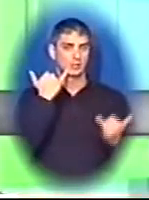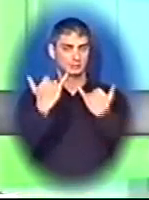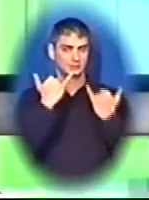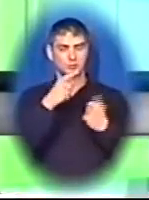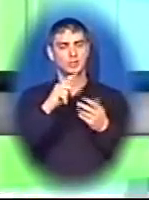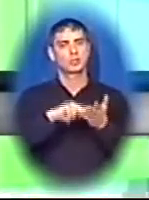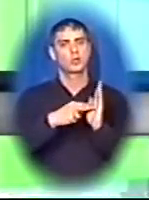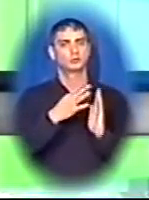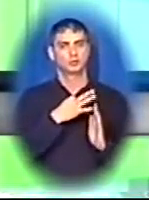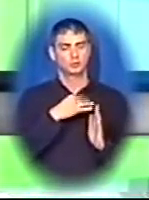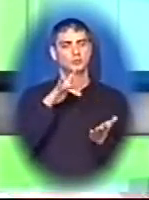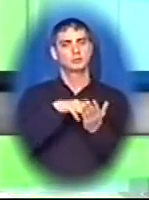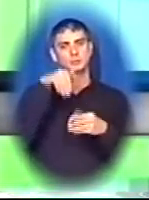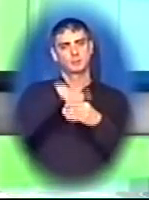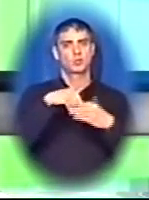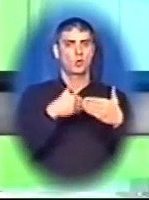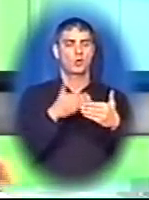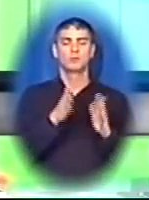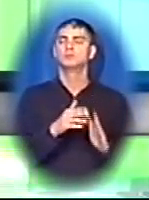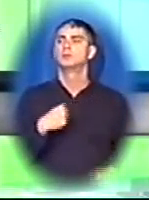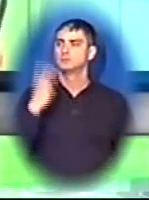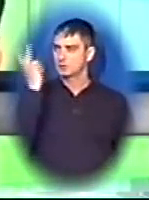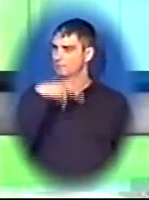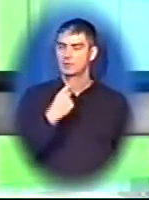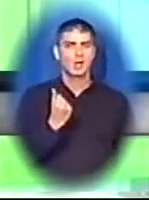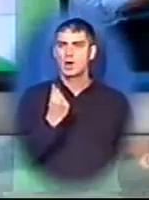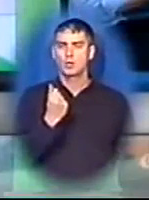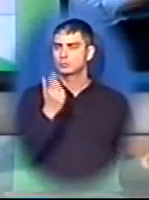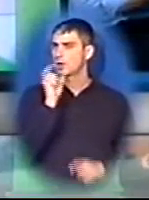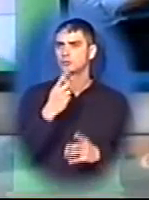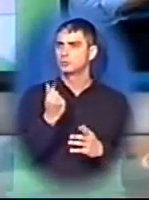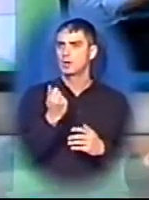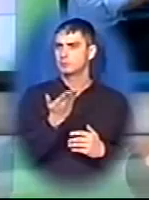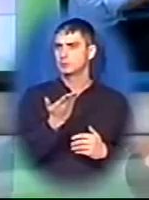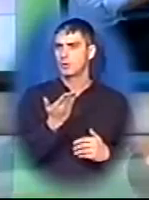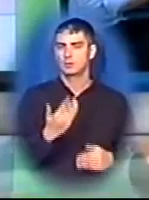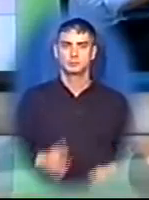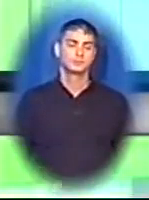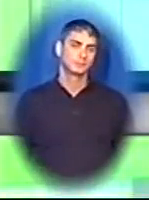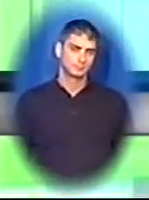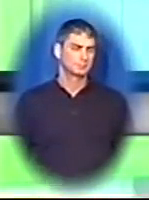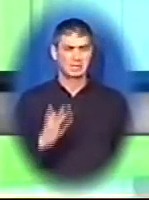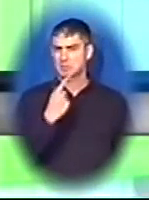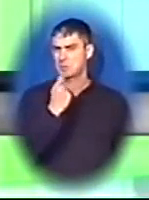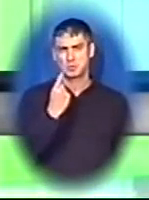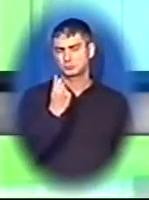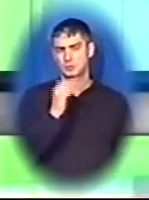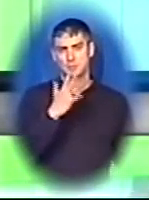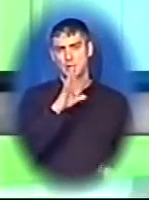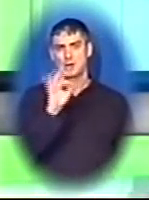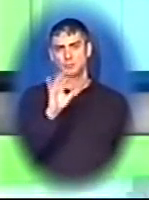למעשה, זו תוכנה שלנו שנמצאת בתוך הקופסה הזאת. הבנתי. עלות לצרכן, כמה זה אמור לעלות לדרך? מאות שקלים, משהו